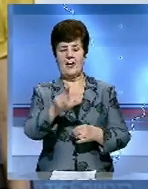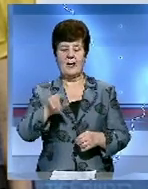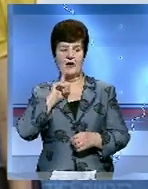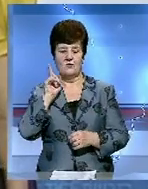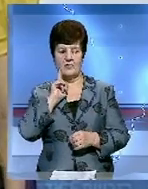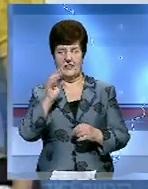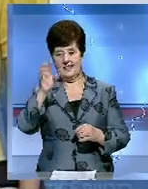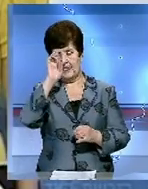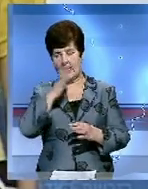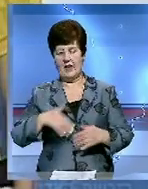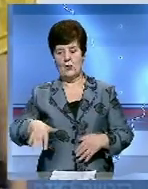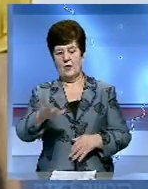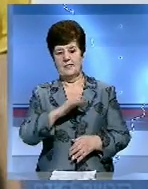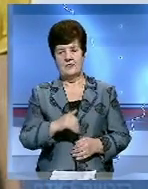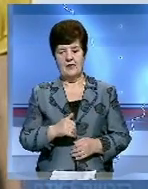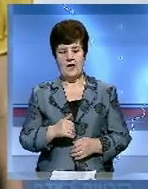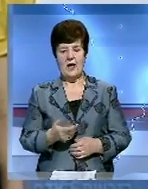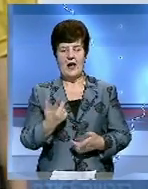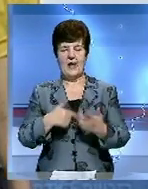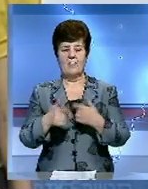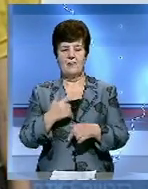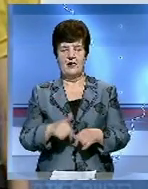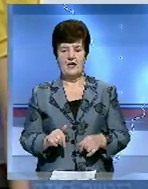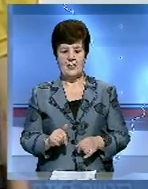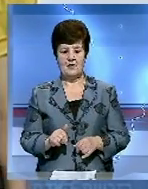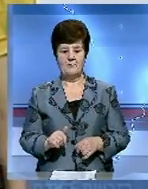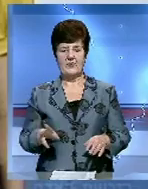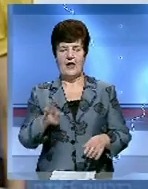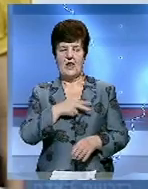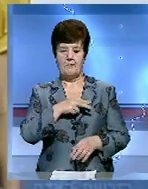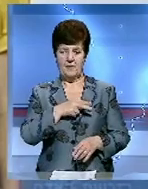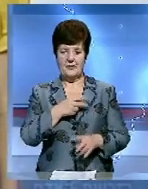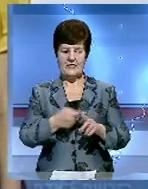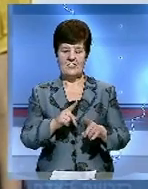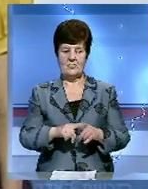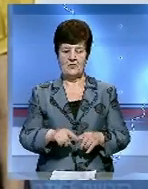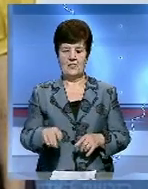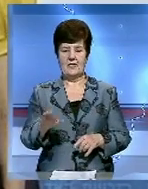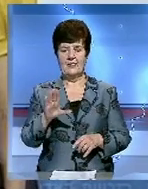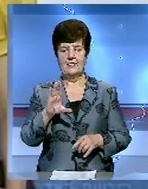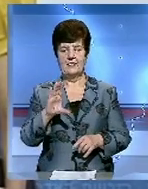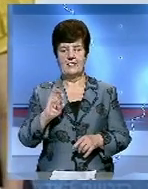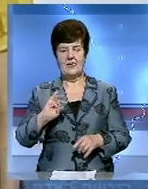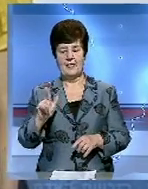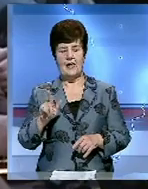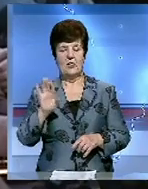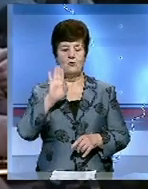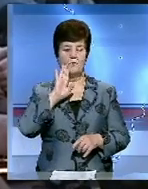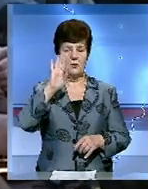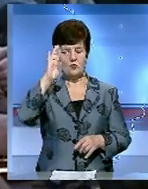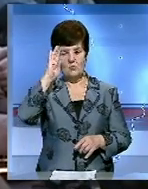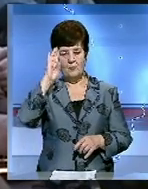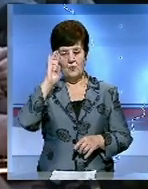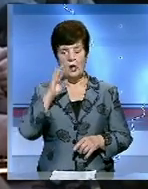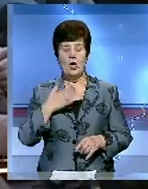noastră. Revenim la primianții acestei seri, doamnelor și domnilor. Noi